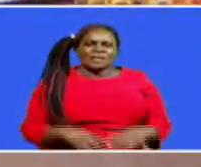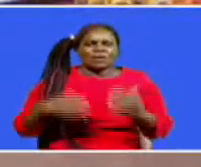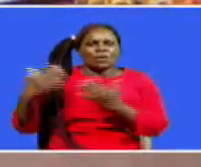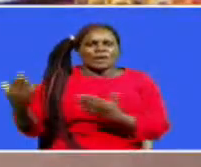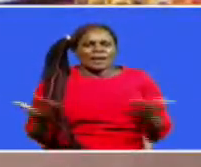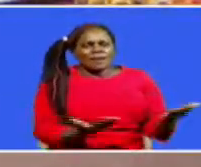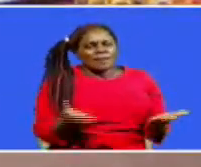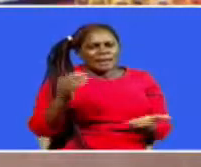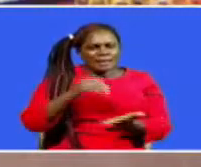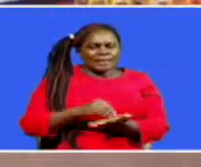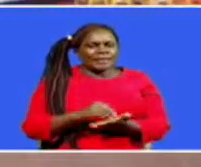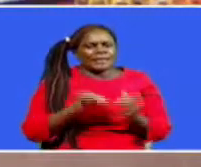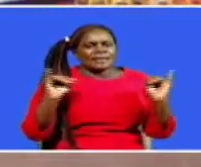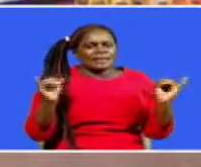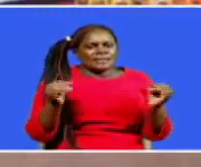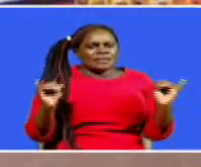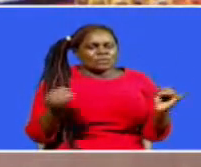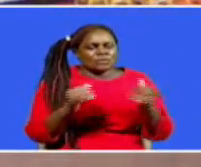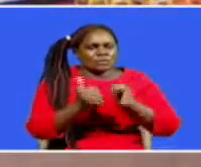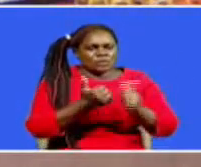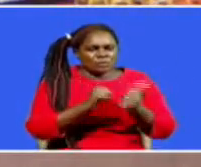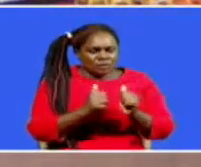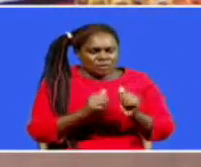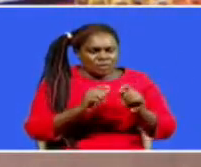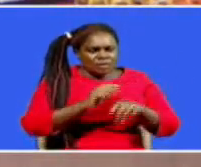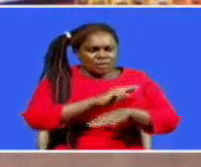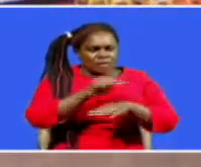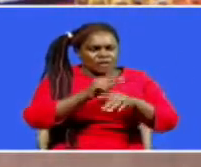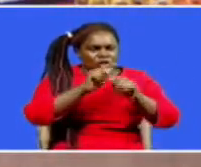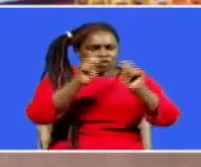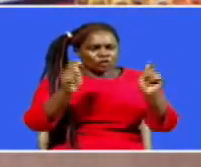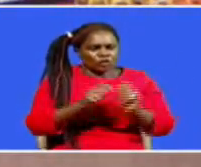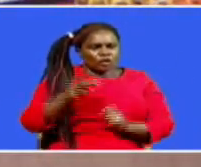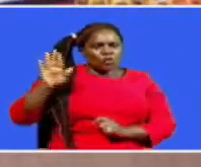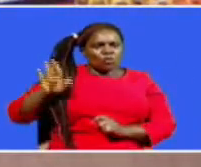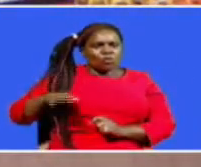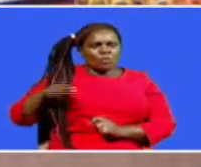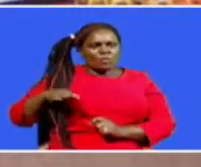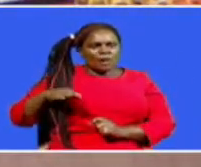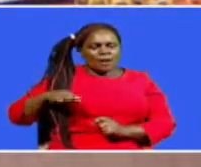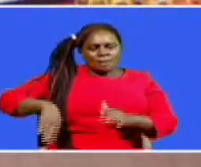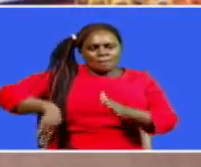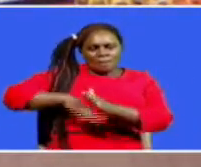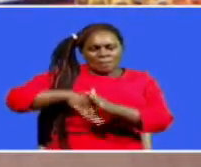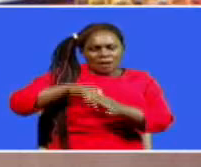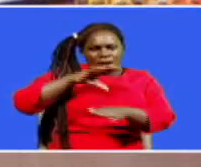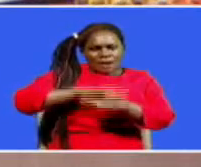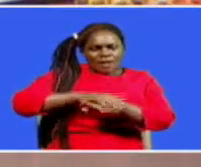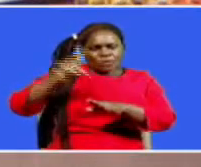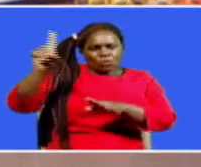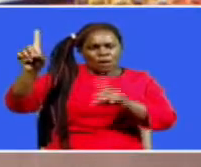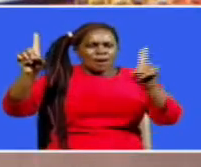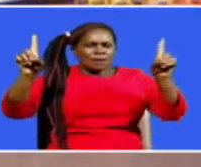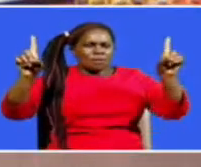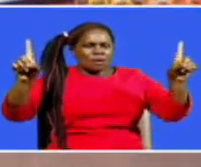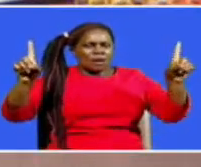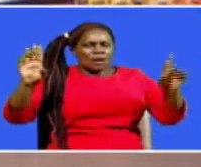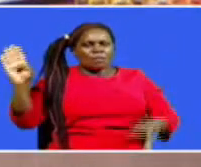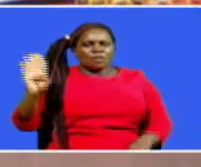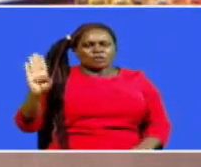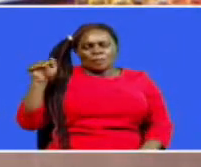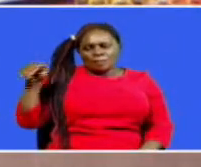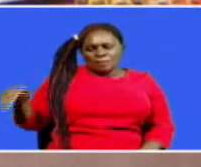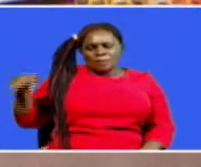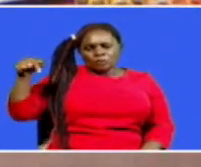Karibu tena mtazamaji kwenye taarifa za michezo. Timu ya taifa ya wanawake Harambee Starlets imetoka sare ya bao moja na Botswana mapema